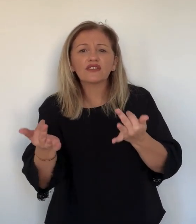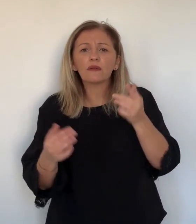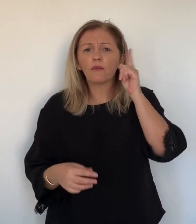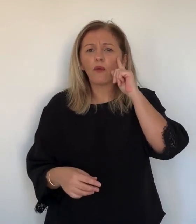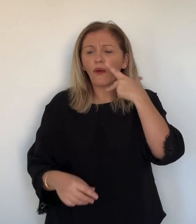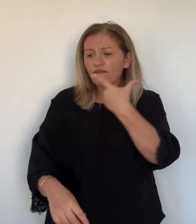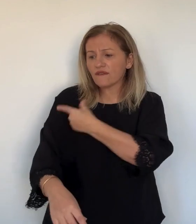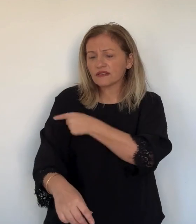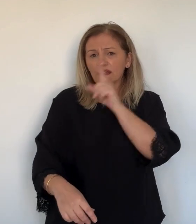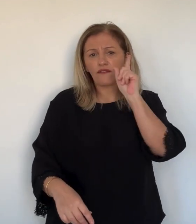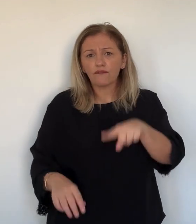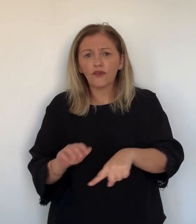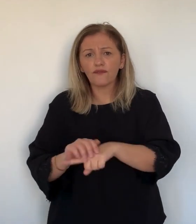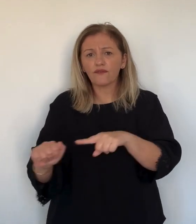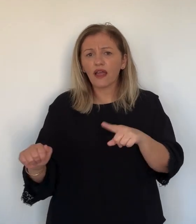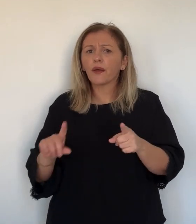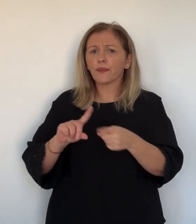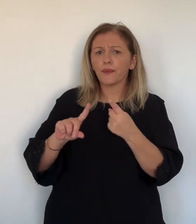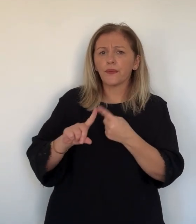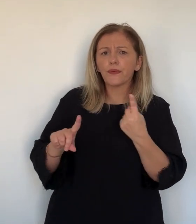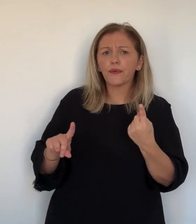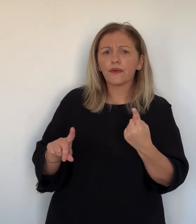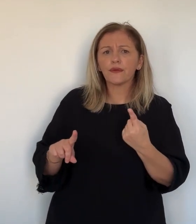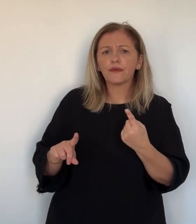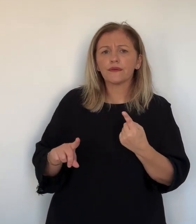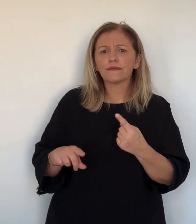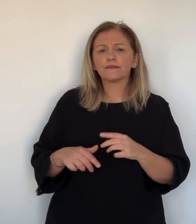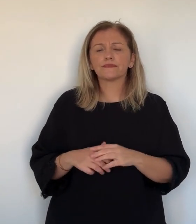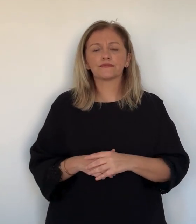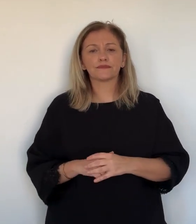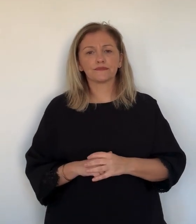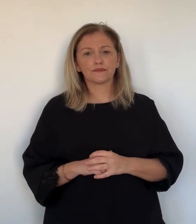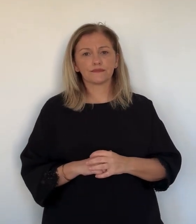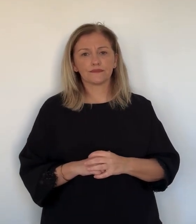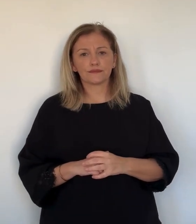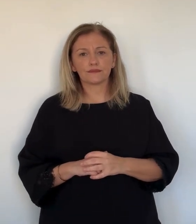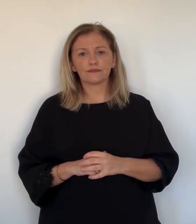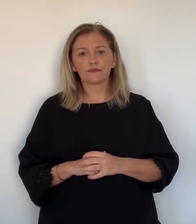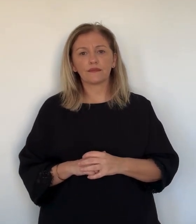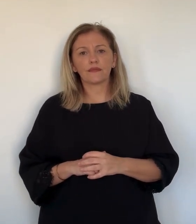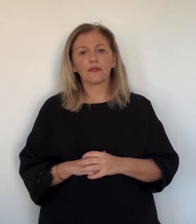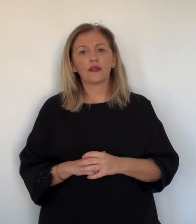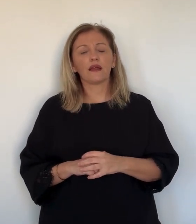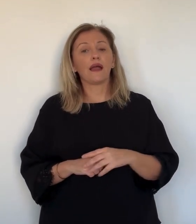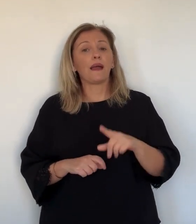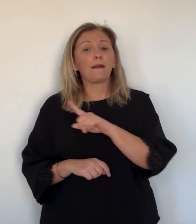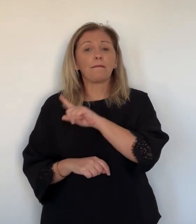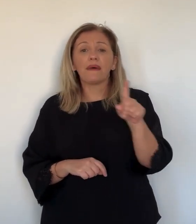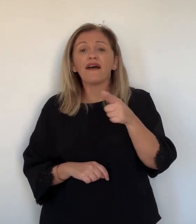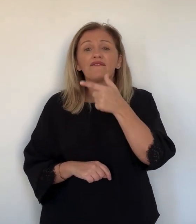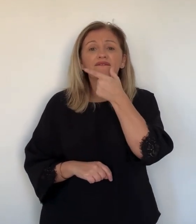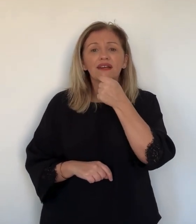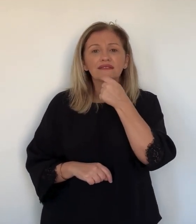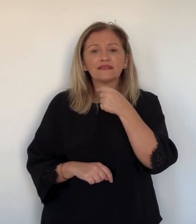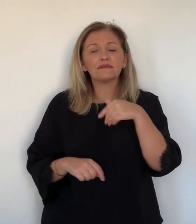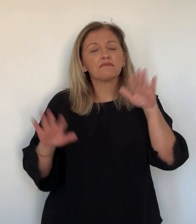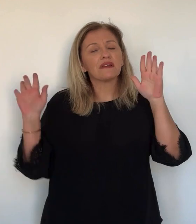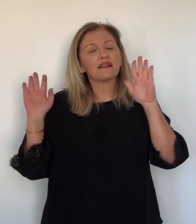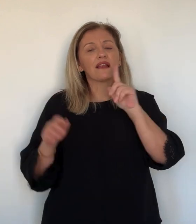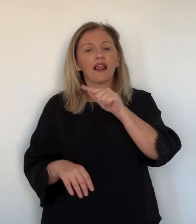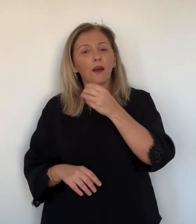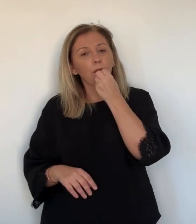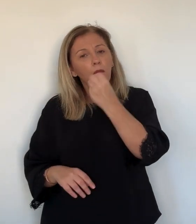les actions de sensibilisation qui leur paraissent les plus à même de convaincre ces populations à risque de se faire